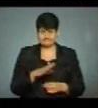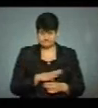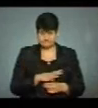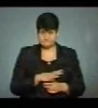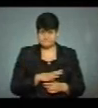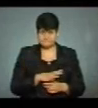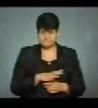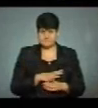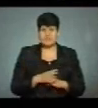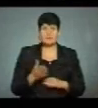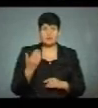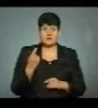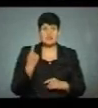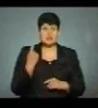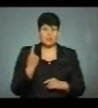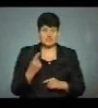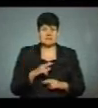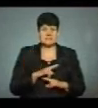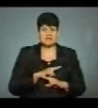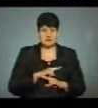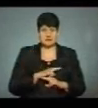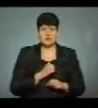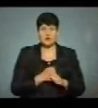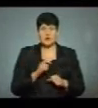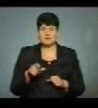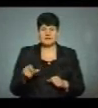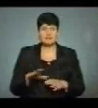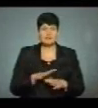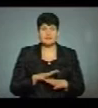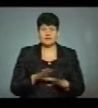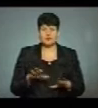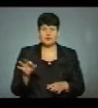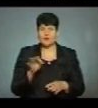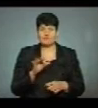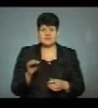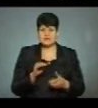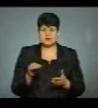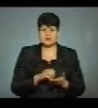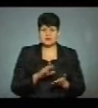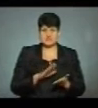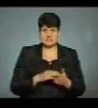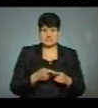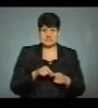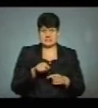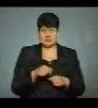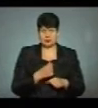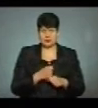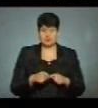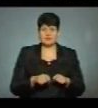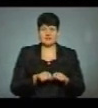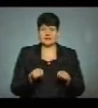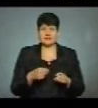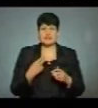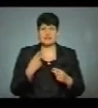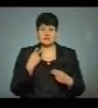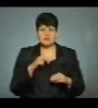І попередньо один із загиблих робітників не був офіційно зареєстрований на цій роботі. Порушене кримінальне провадження за